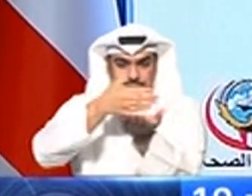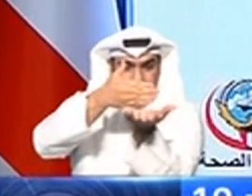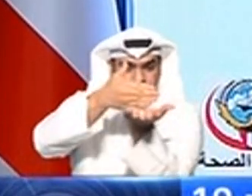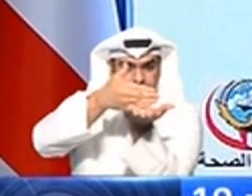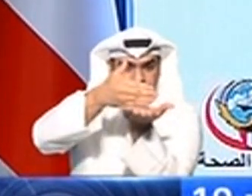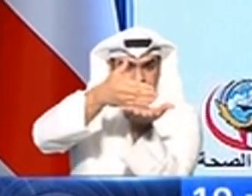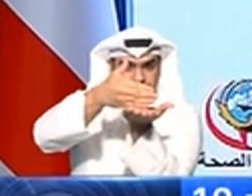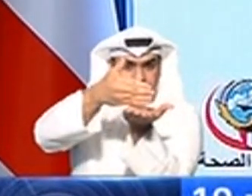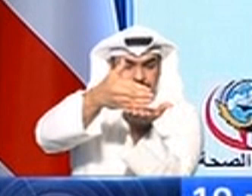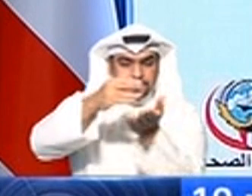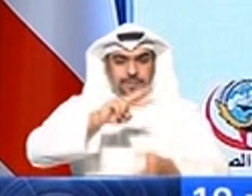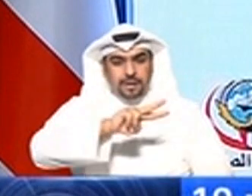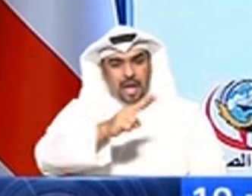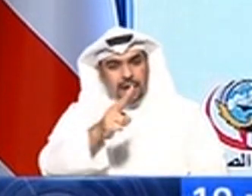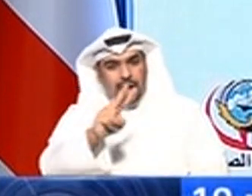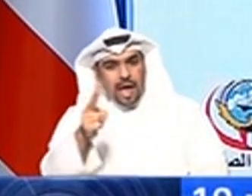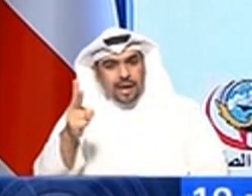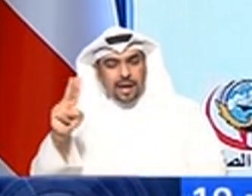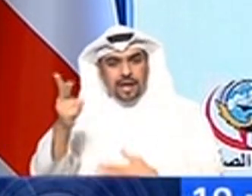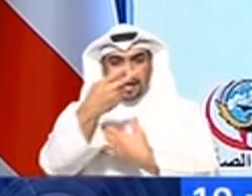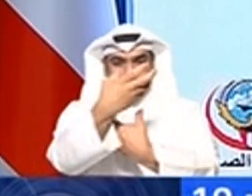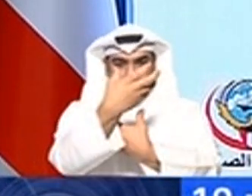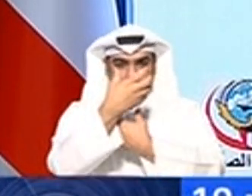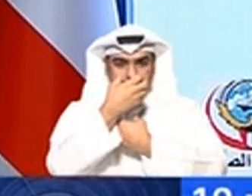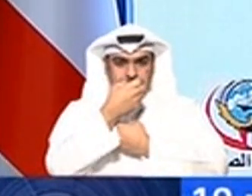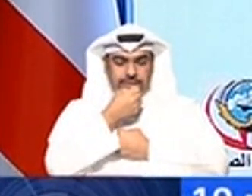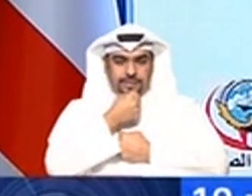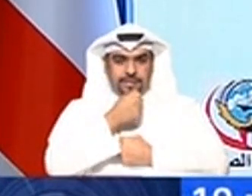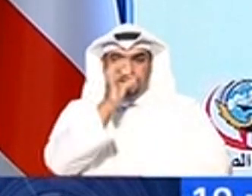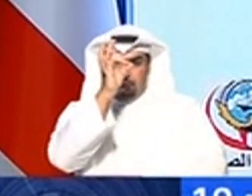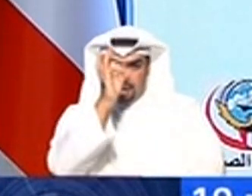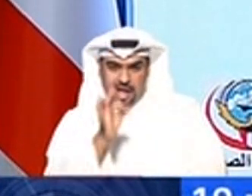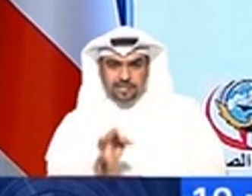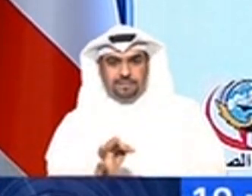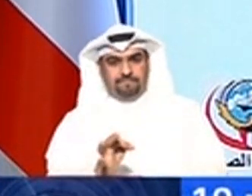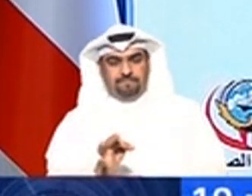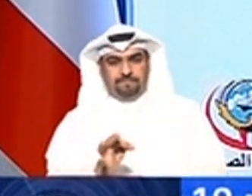كذلك حتى في ظل تطبيق الحظر الشامل.